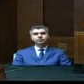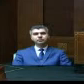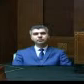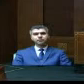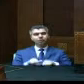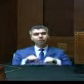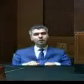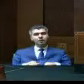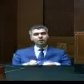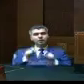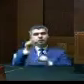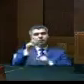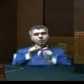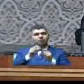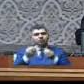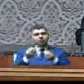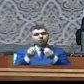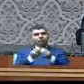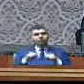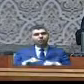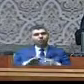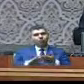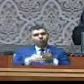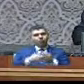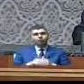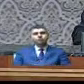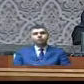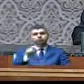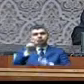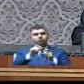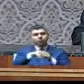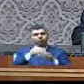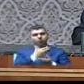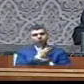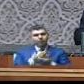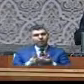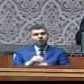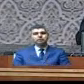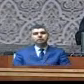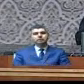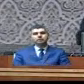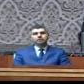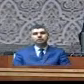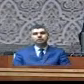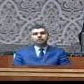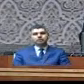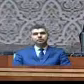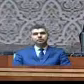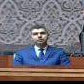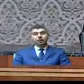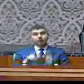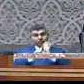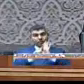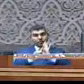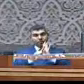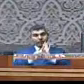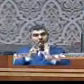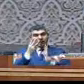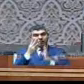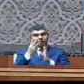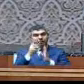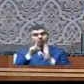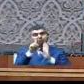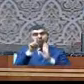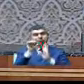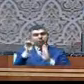سيدة الوزيرة المحترمة، السادة الوزراء المحترمون، سيدات والسادة المستشارون المحترمون، عملا بأحكام الفقرة الثالثة من